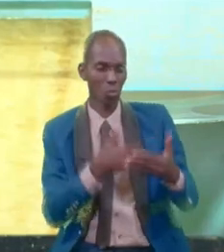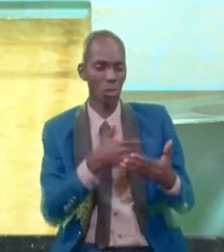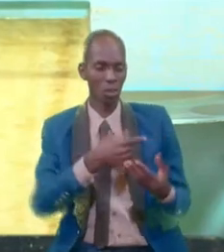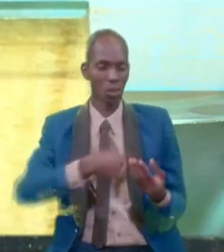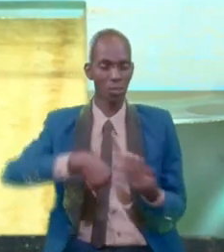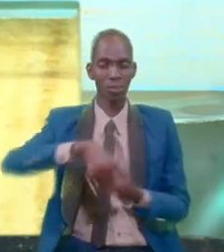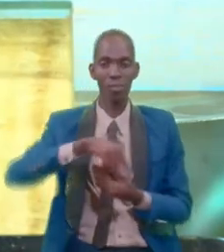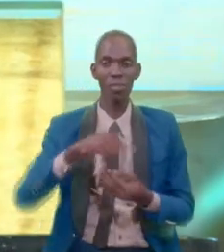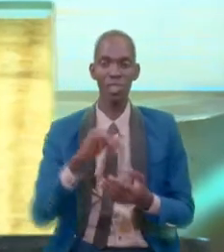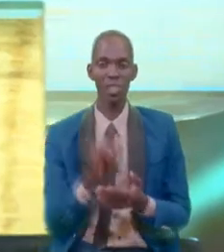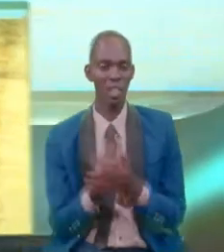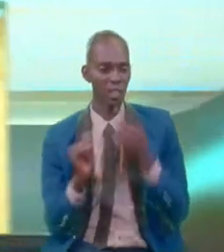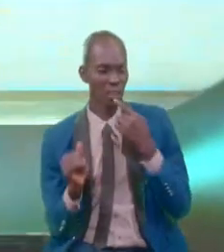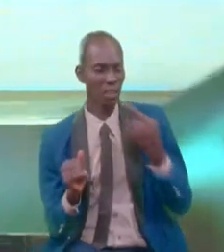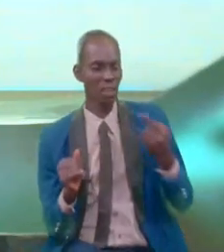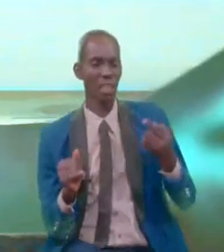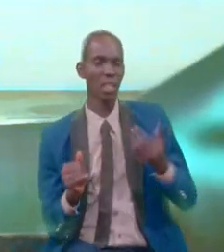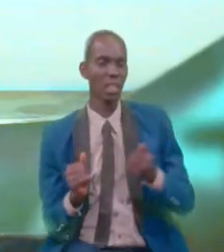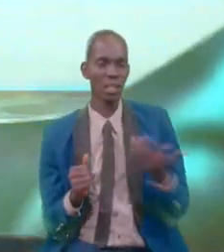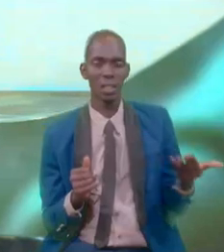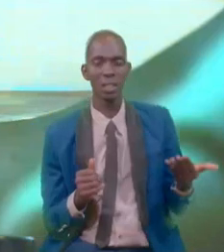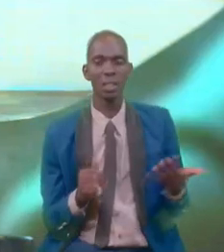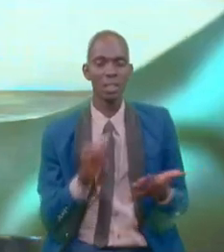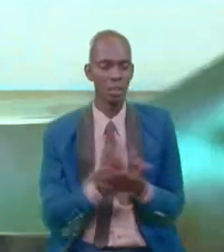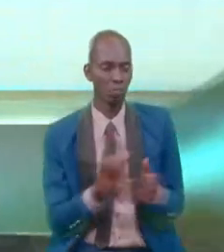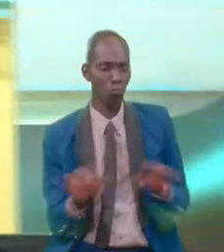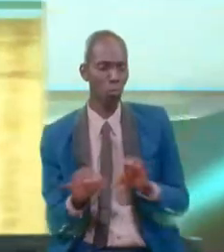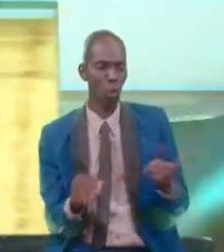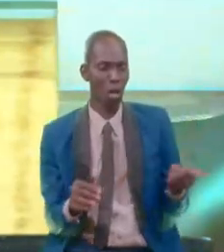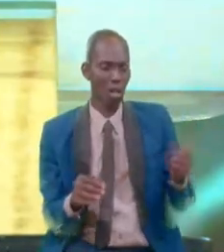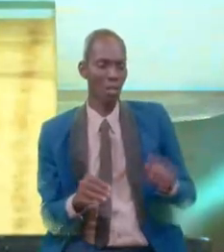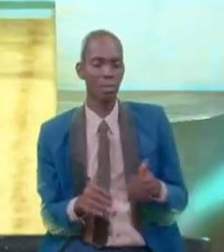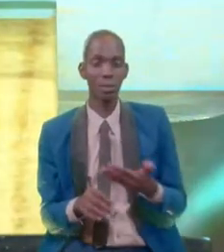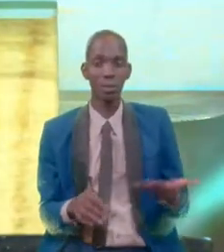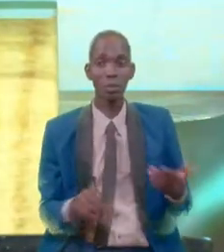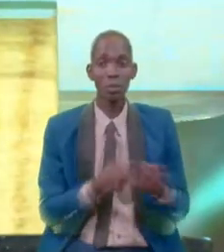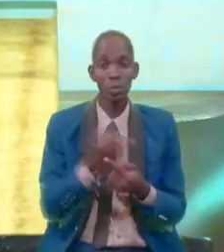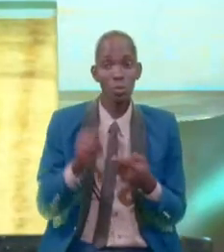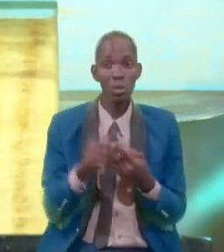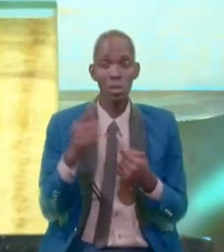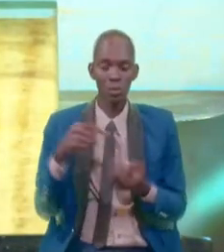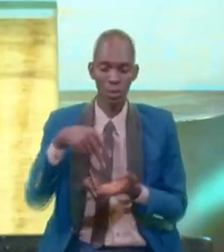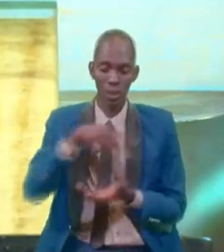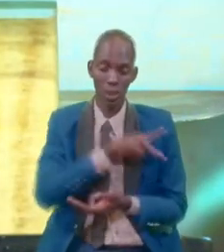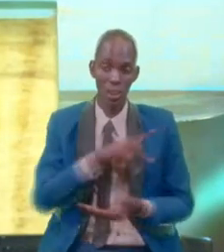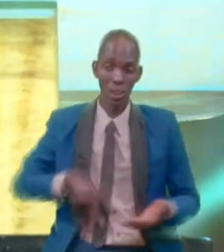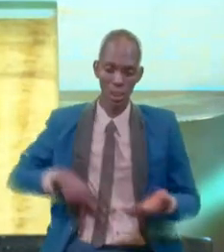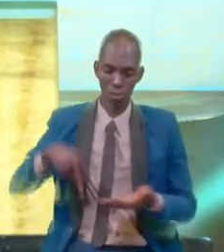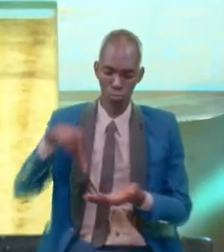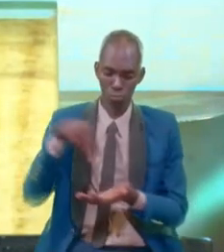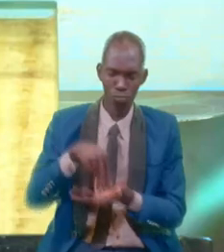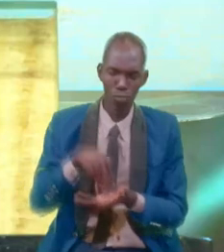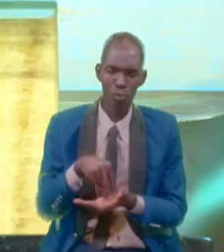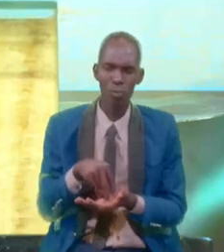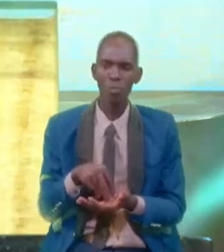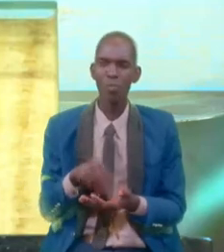de sa juridiction, de son royaume, qui fait quelque chose, qui dit quelque chose, dès que le roi se lève,